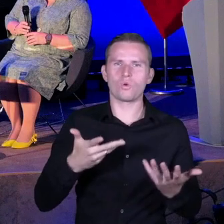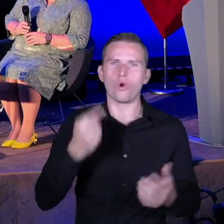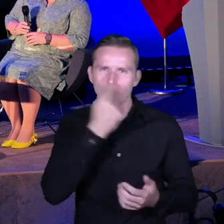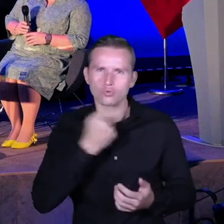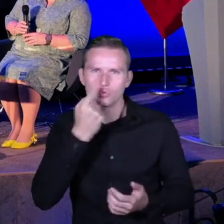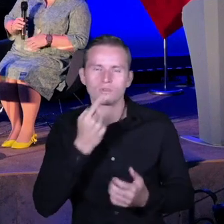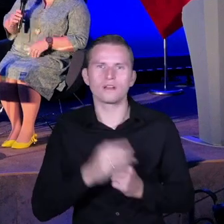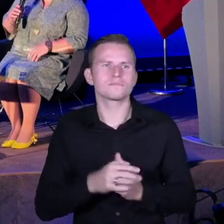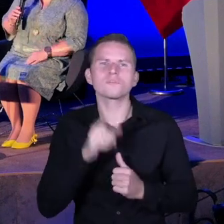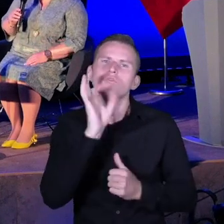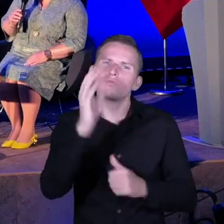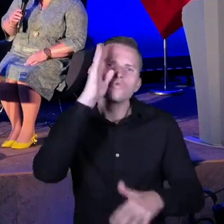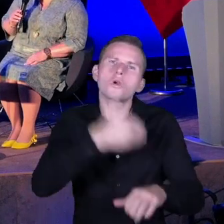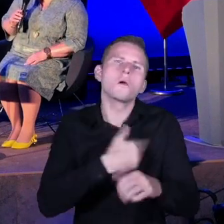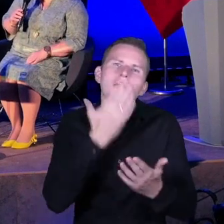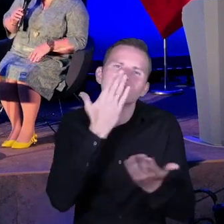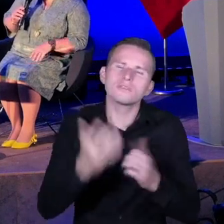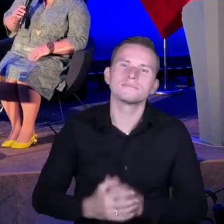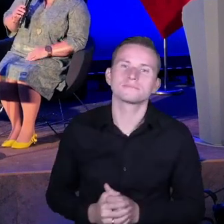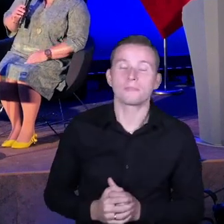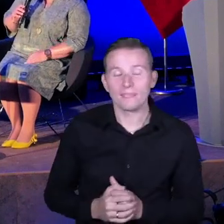wygląda u ciebie w szkole. Spróbuję.